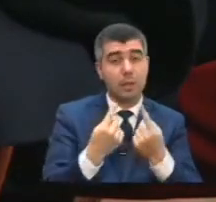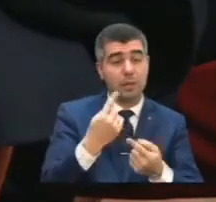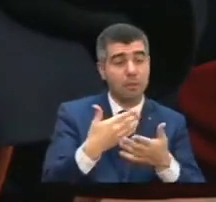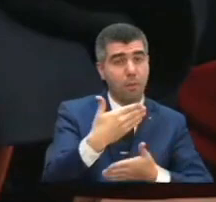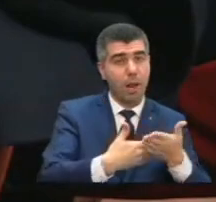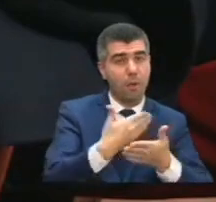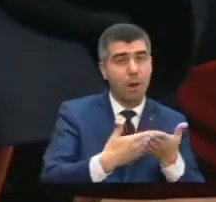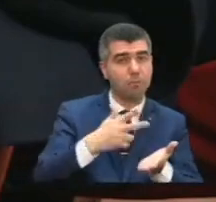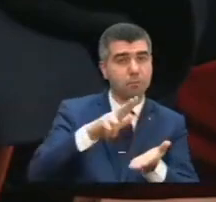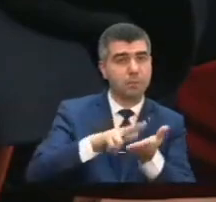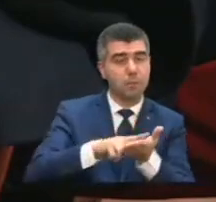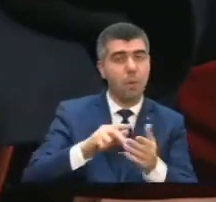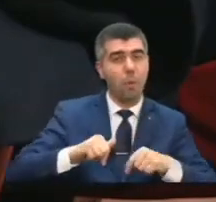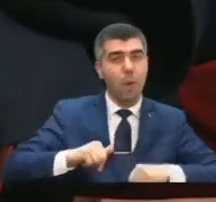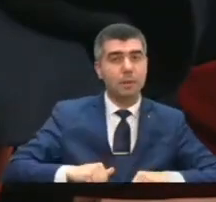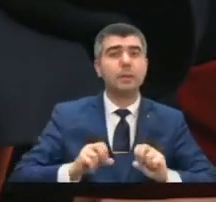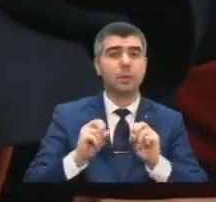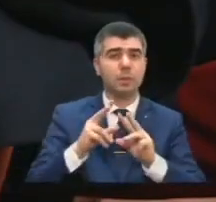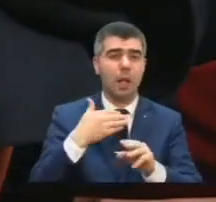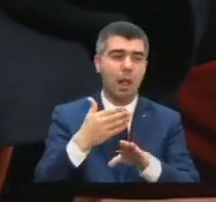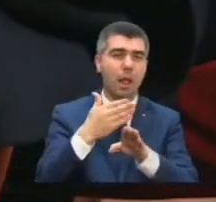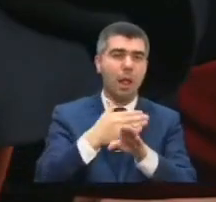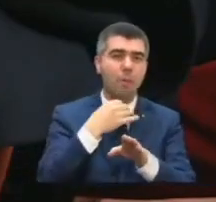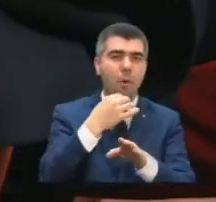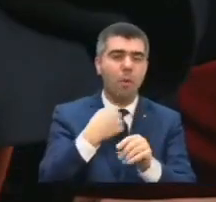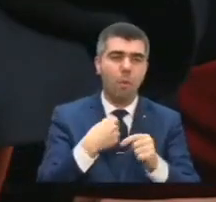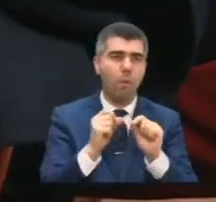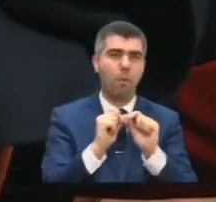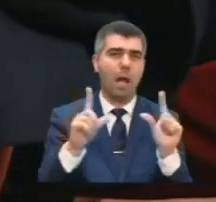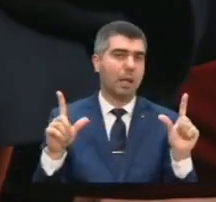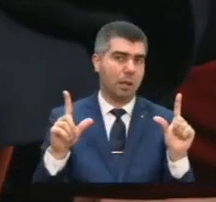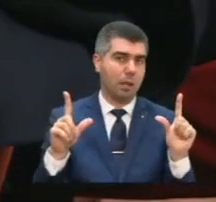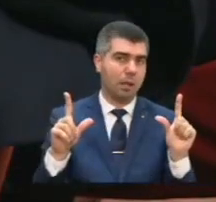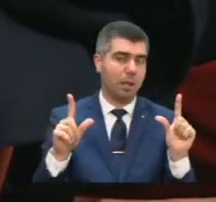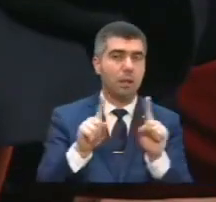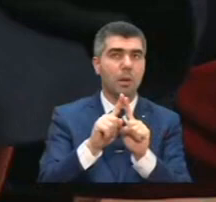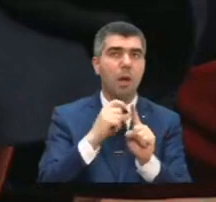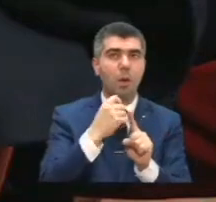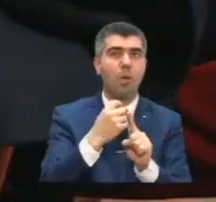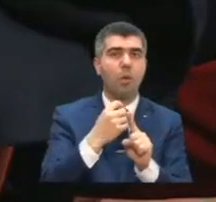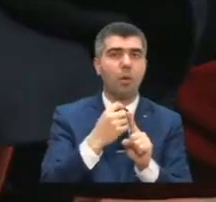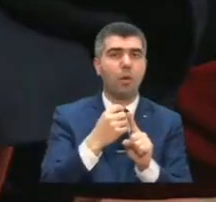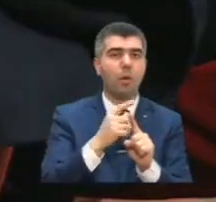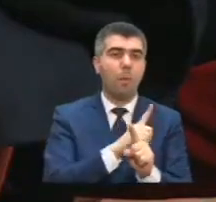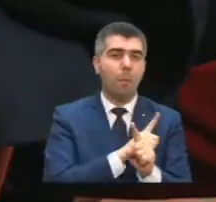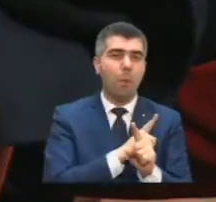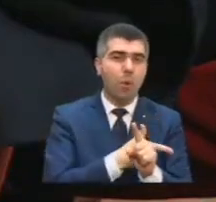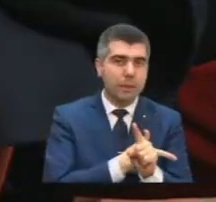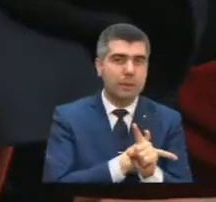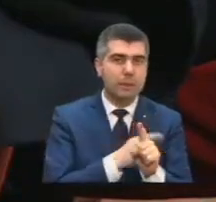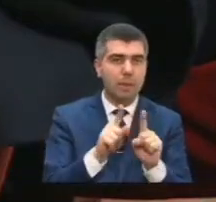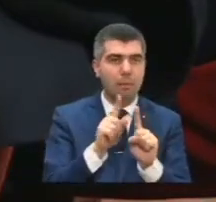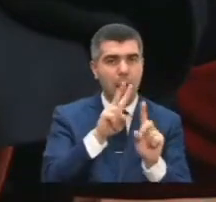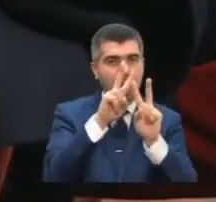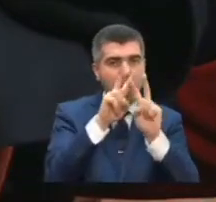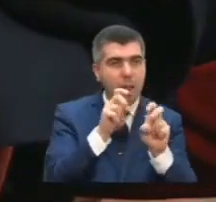وفعلا انا قلتها، كنت يعني اونيت، قلت اودي هذا ديال الشرطه ديال المقالع حنا باقي تناقشوا، راه داس مجلس الحكومه كانت عليه